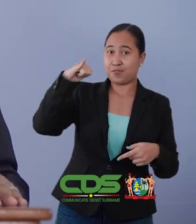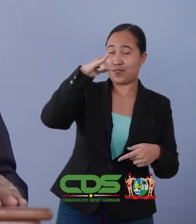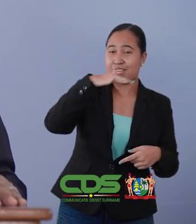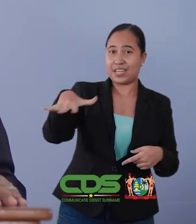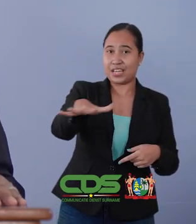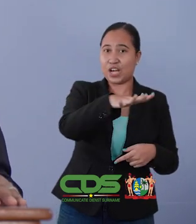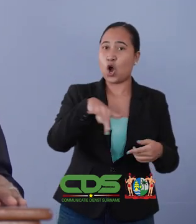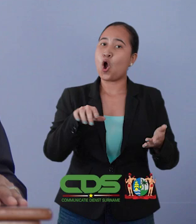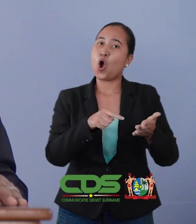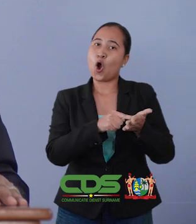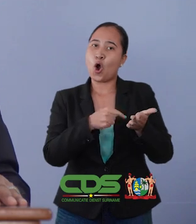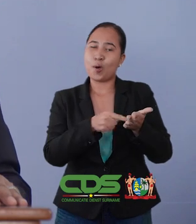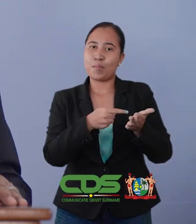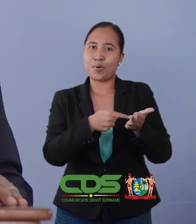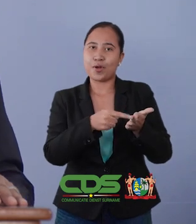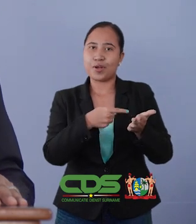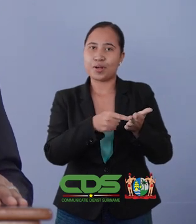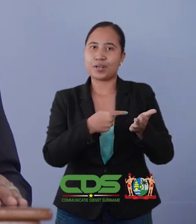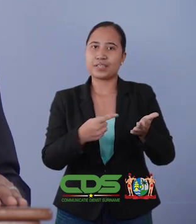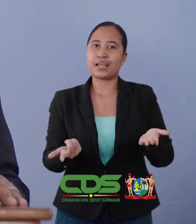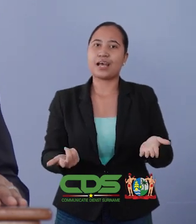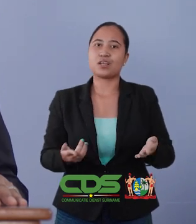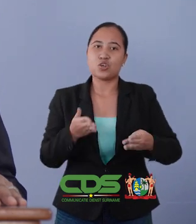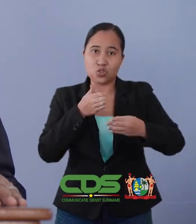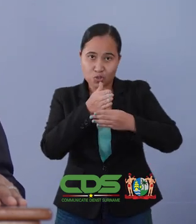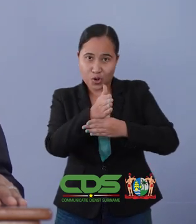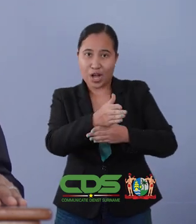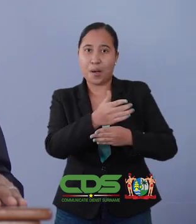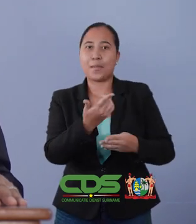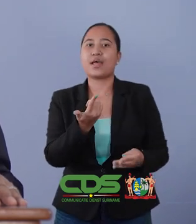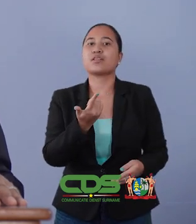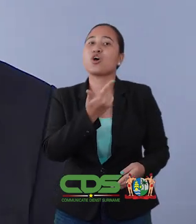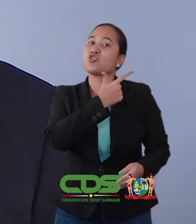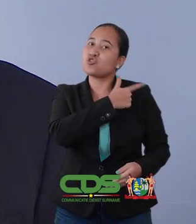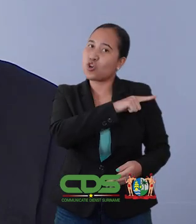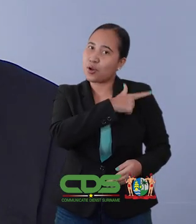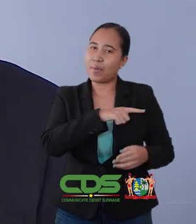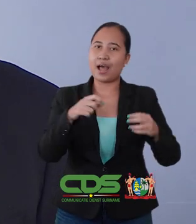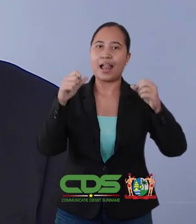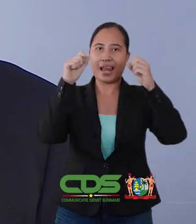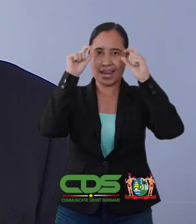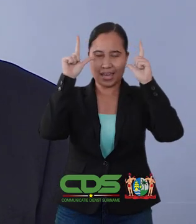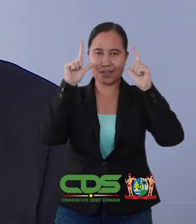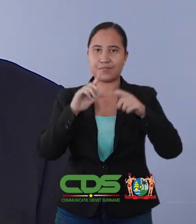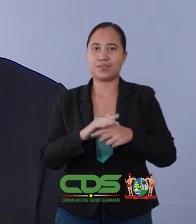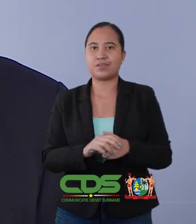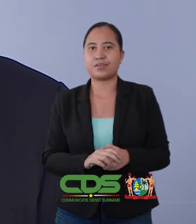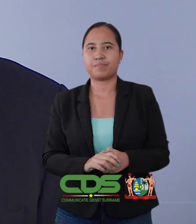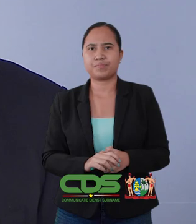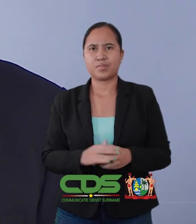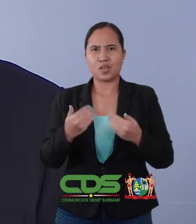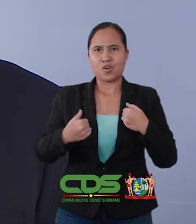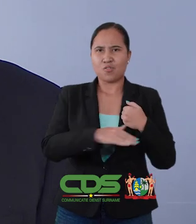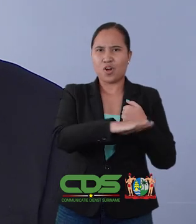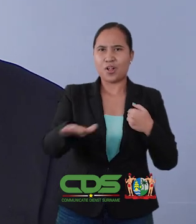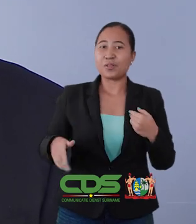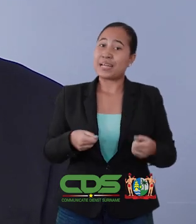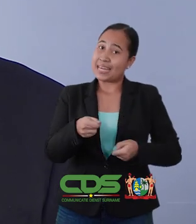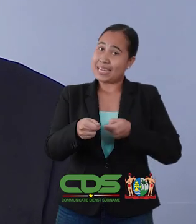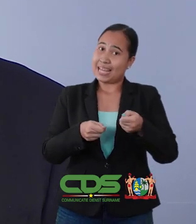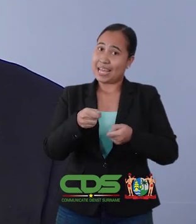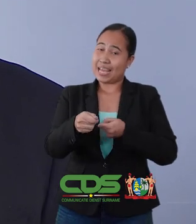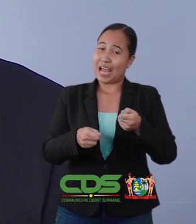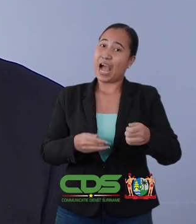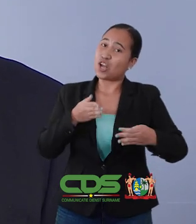worden ingezet in het kader van verdere normalisatie. Volk van Suriname, de regering zal